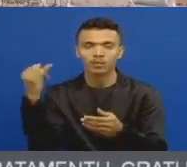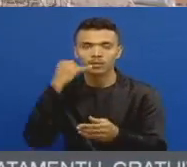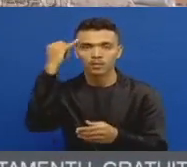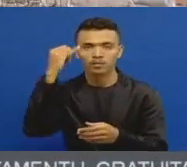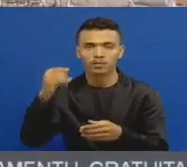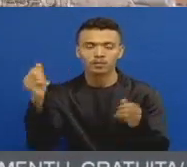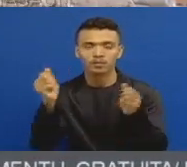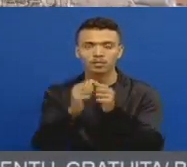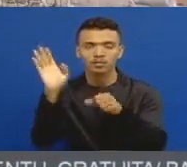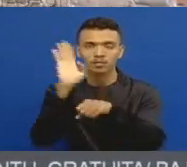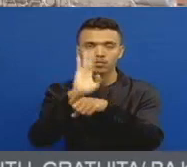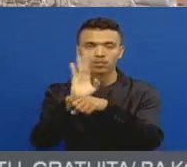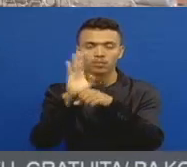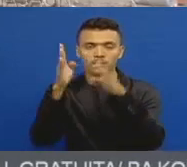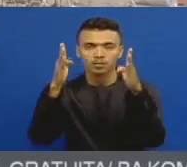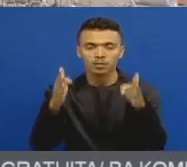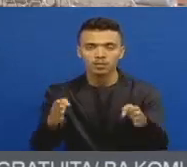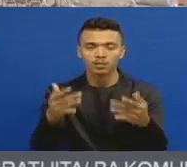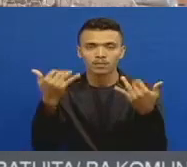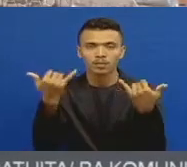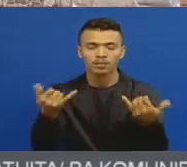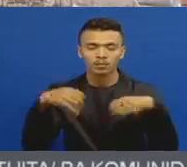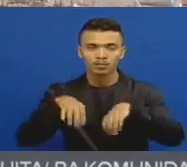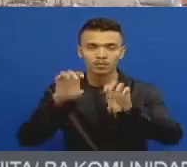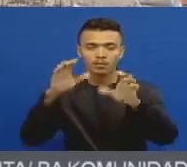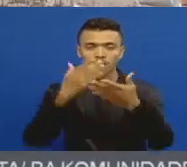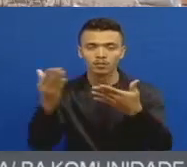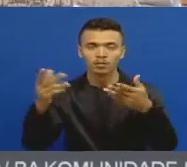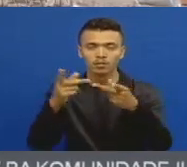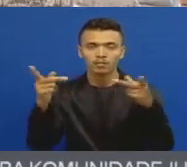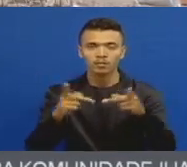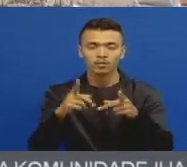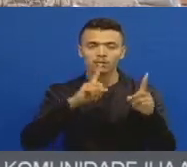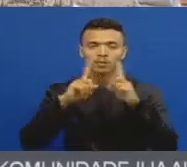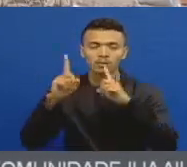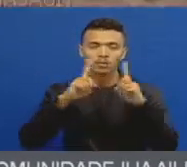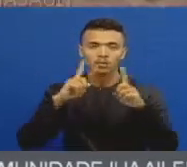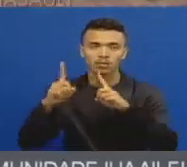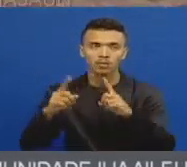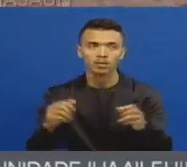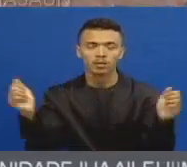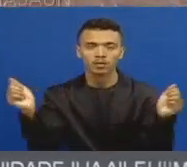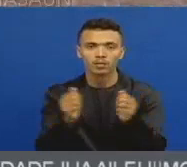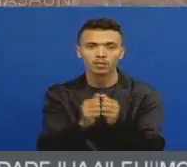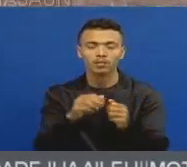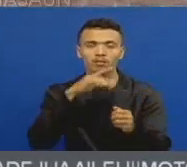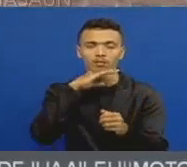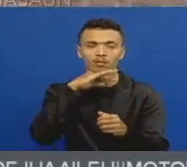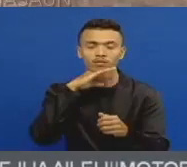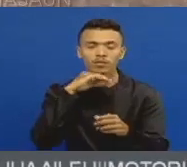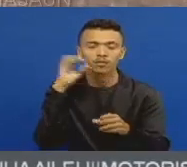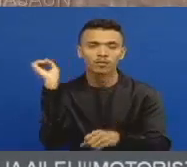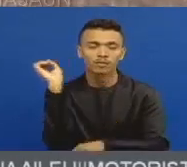ho negociante dane bemaka a fansa san ia fatin dane ho di foni nia comentário relaciona ho lisu ne